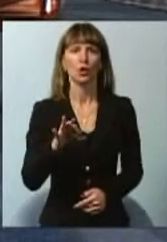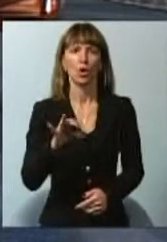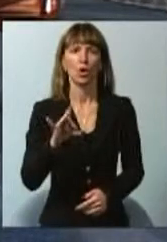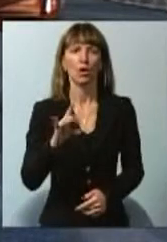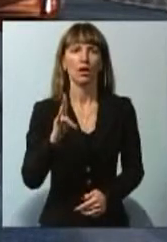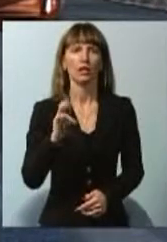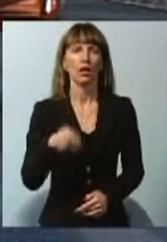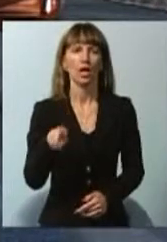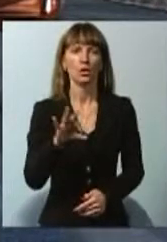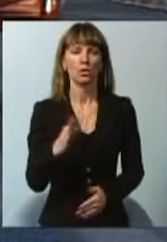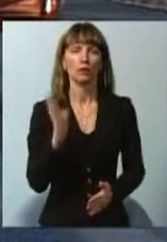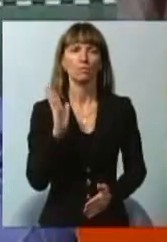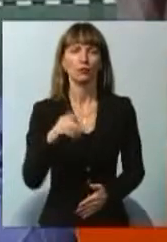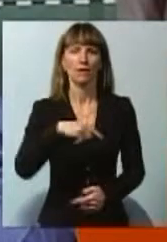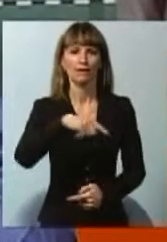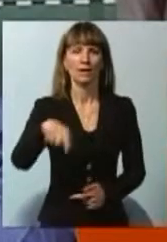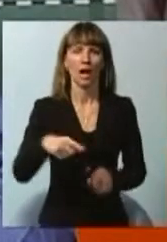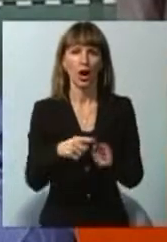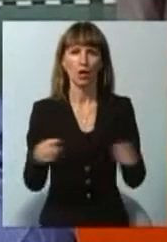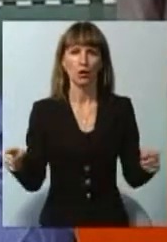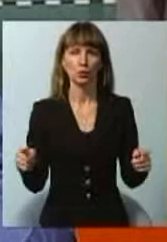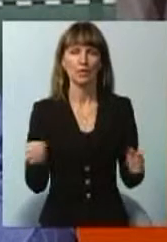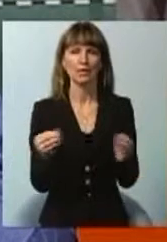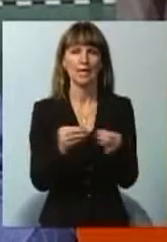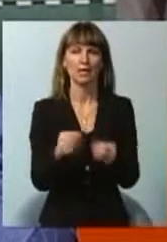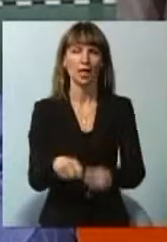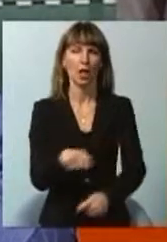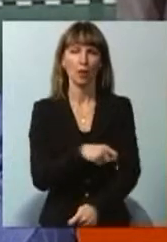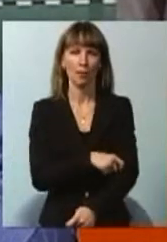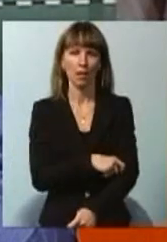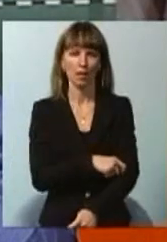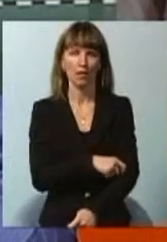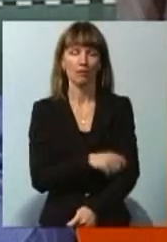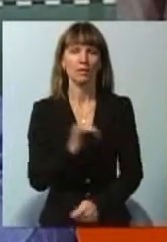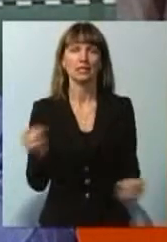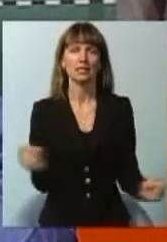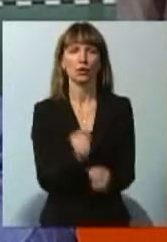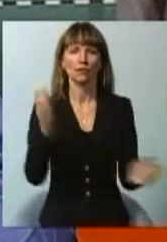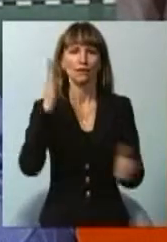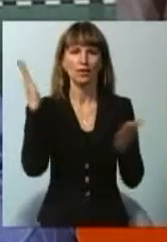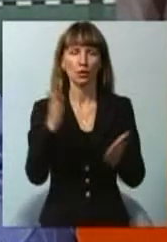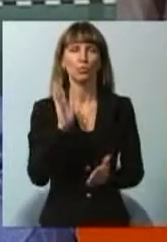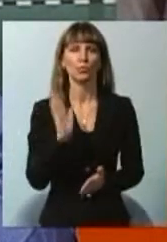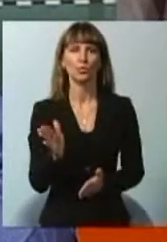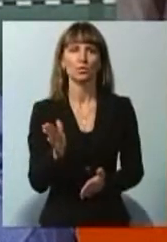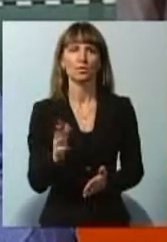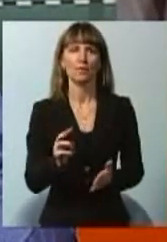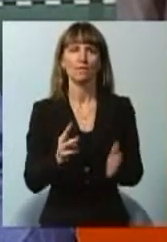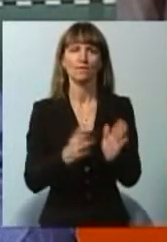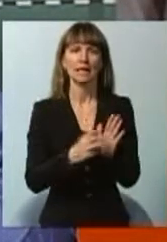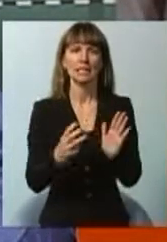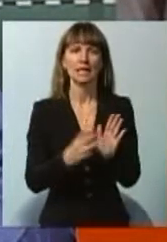буде... у радіусі 10 кілометрів та швидкість вітру буде